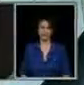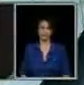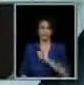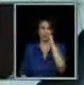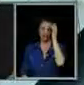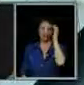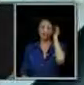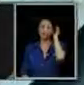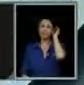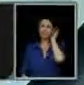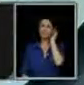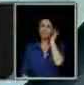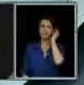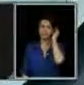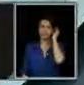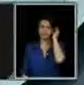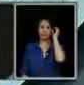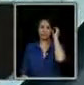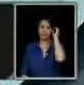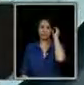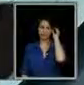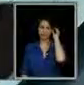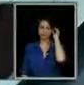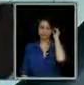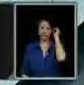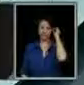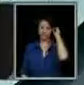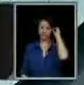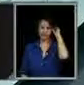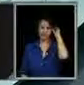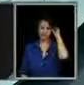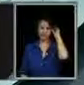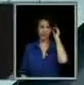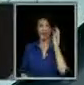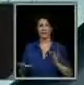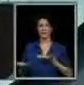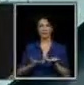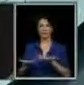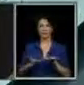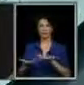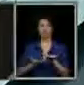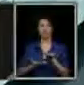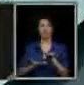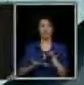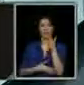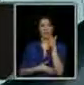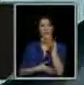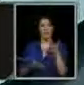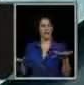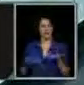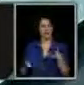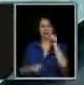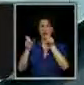איך מתייחסת המדינה לאנשים הכי חלשים בחברה הישראלית? חסויים, קוראים למי שסובלים